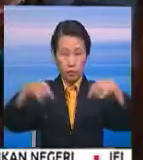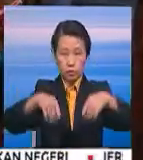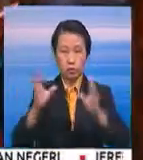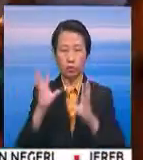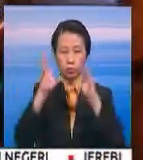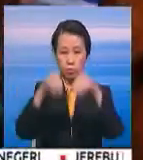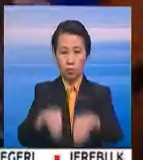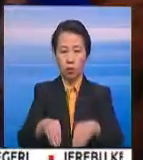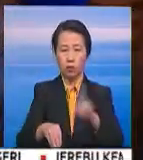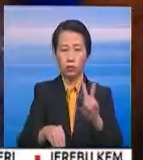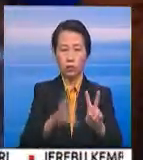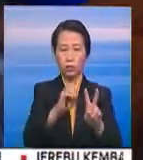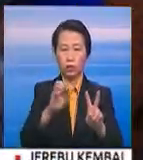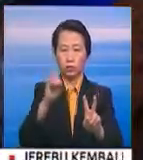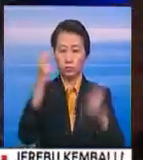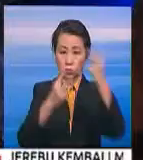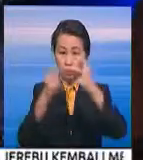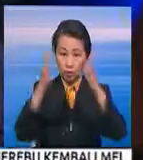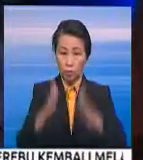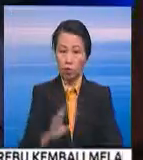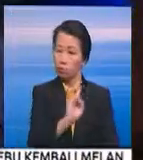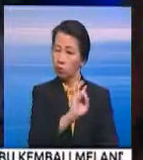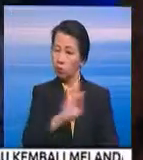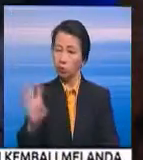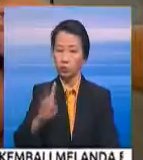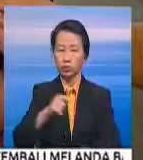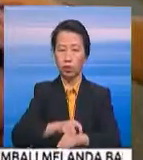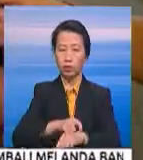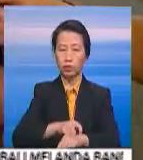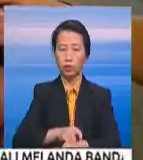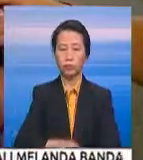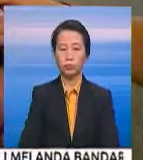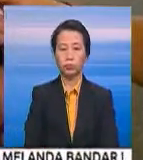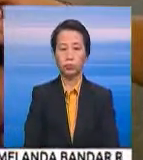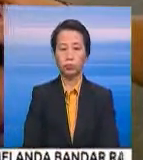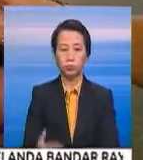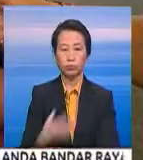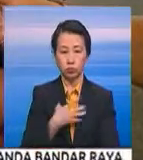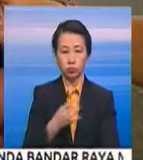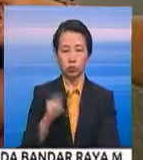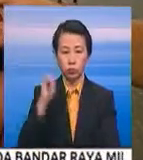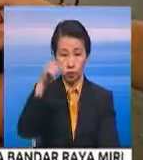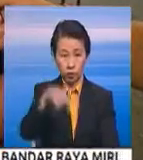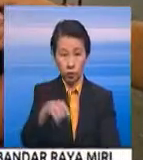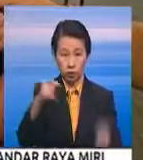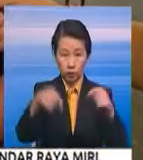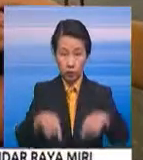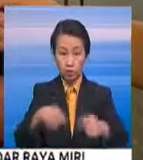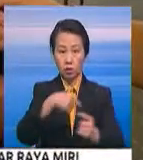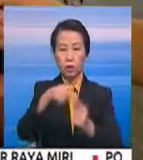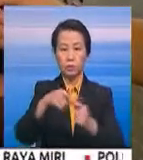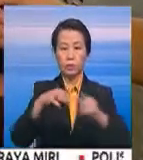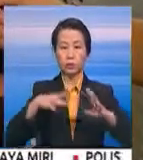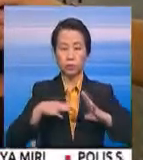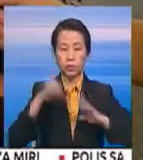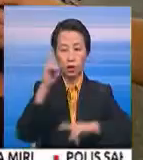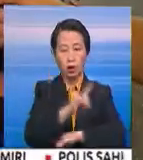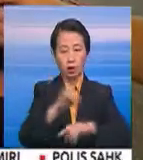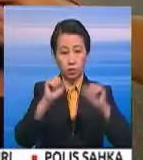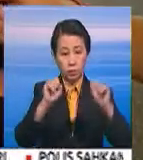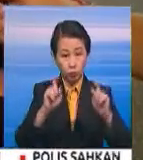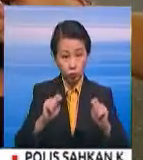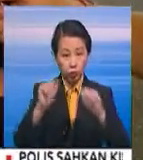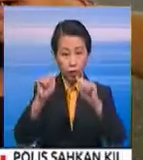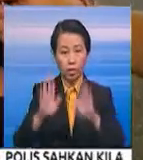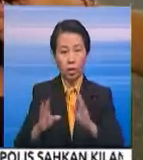menampung sehingga 200 pengunjung pada satu-satu masa. Selalu datang sini bila cuti-cuti lah, hari Minggu, Sabtu, Ahad. Makan